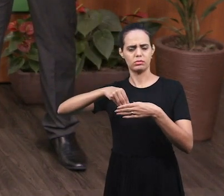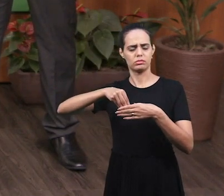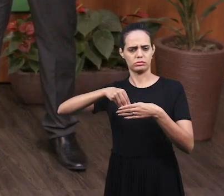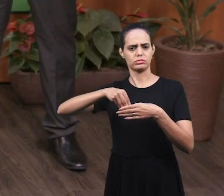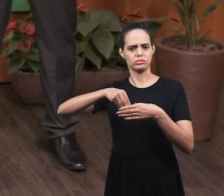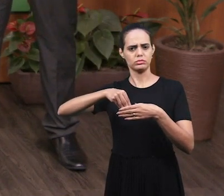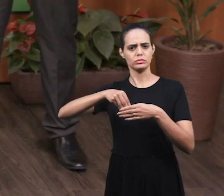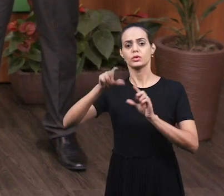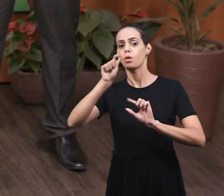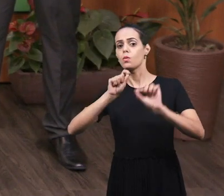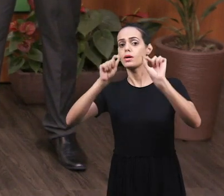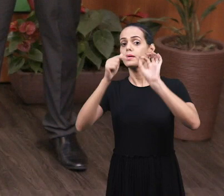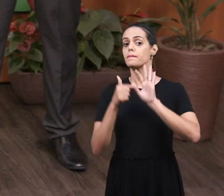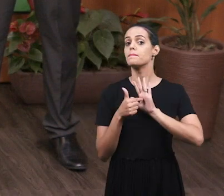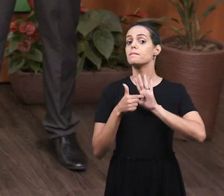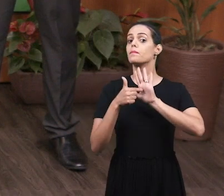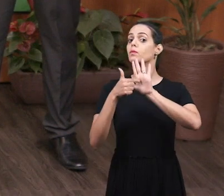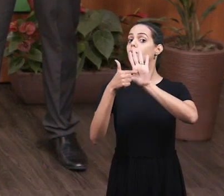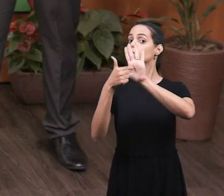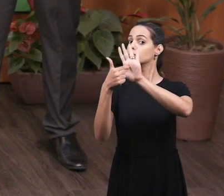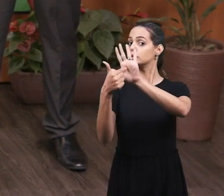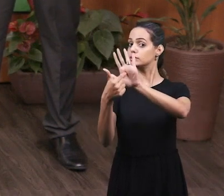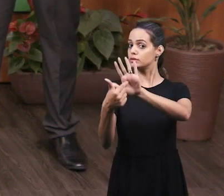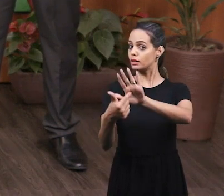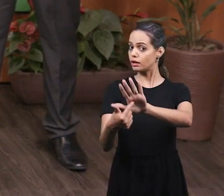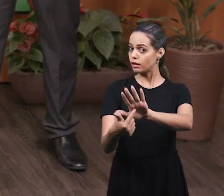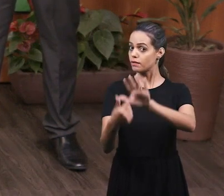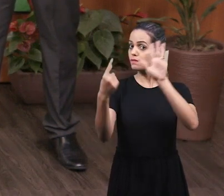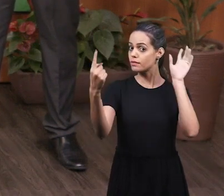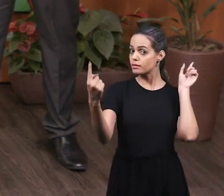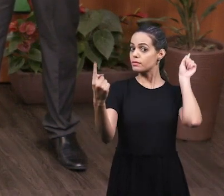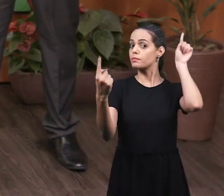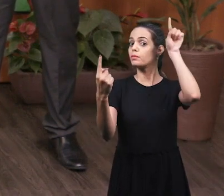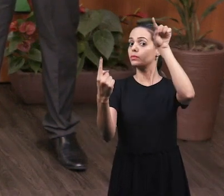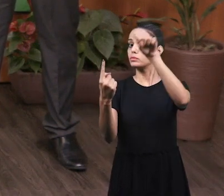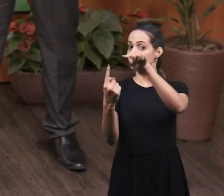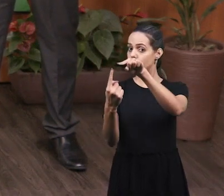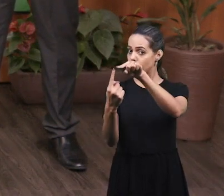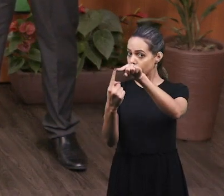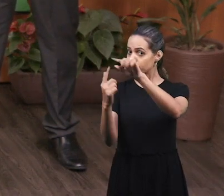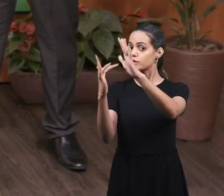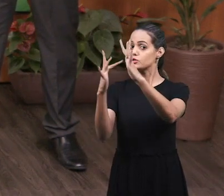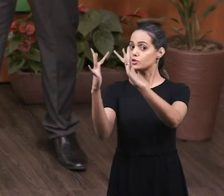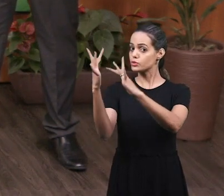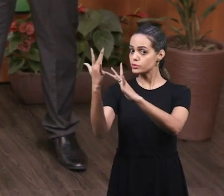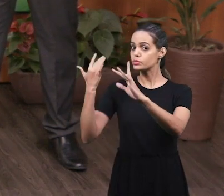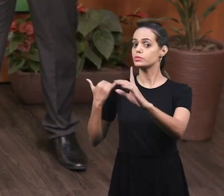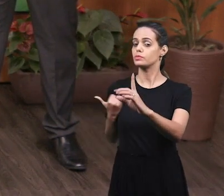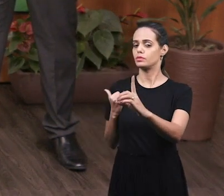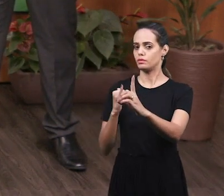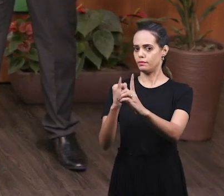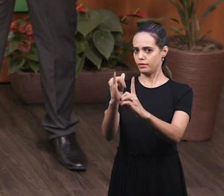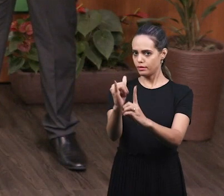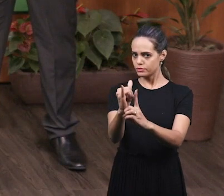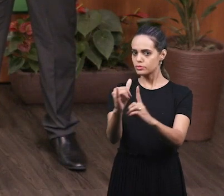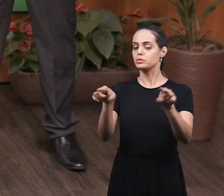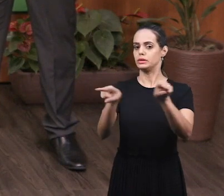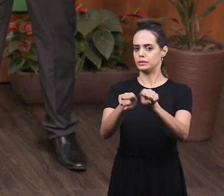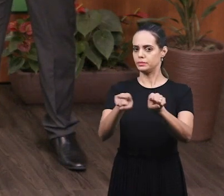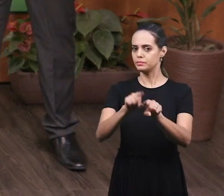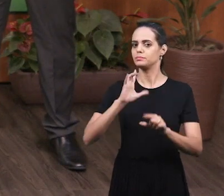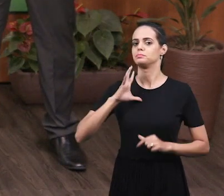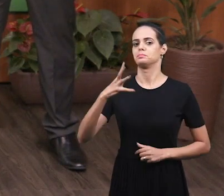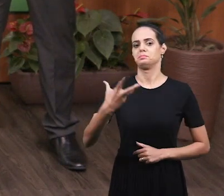ministrées pointaient vers beaucoup des aspects prophétiques du Seigneur Jésus et du